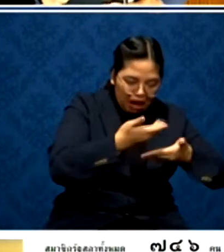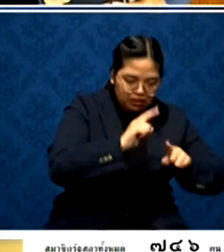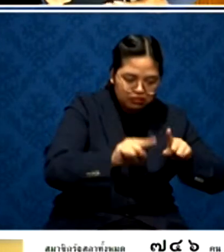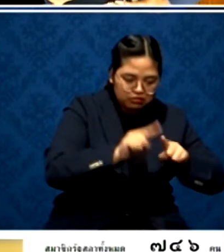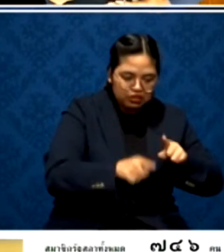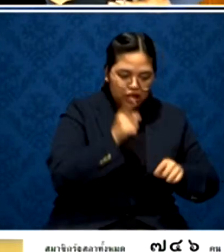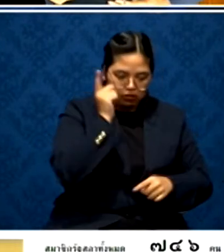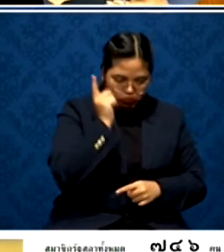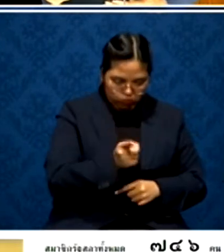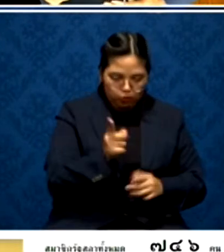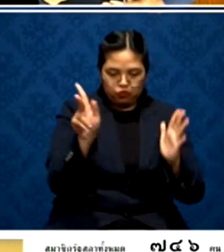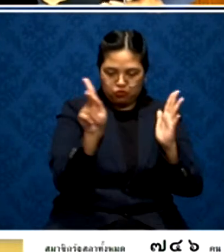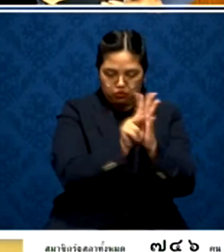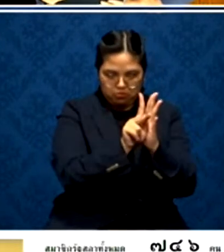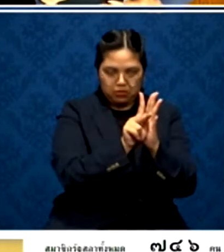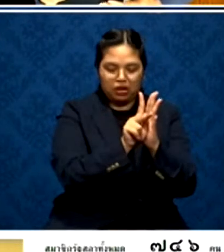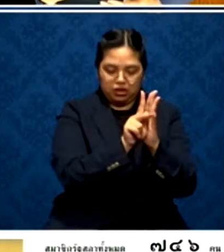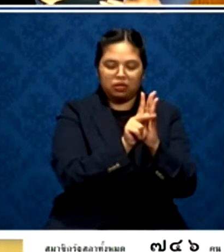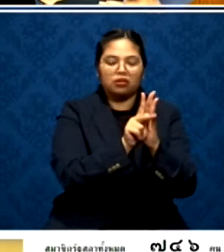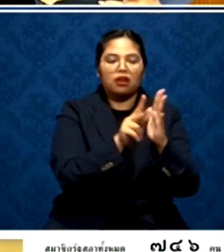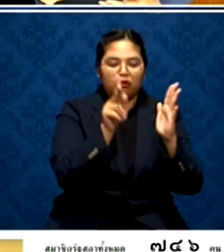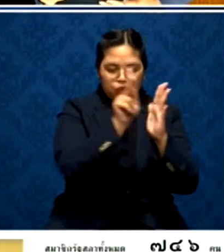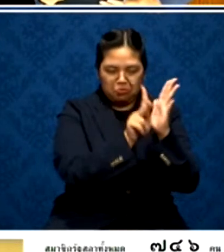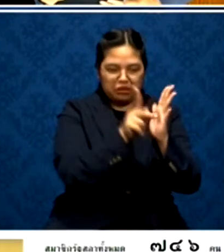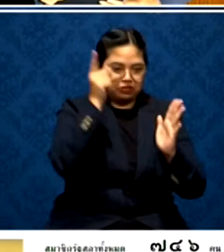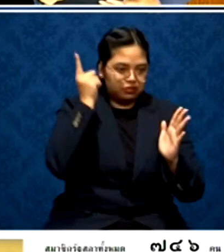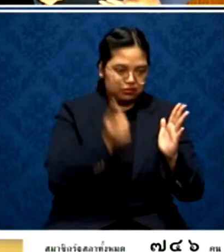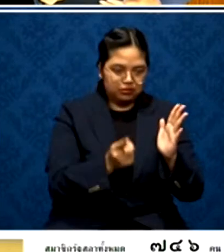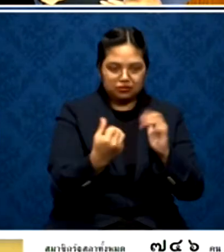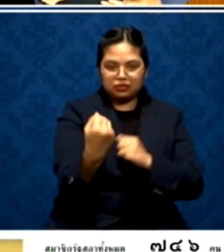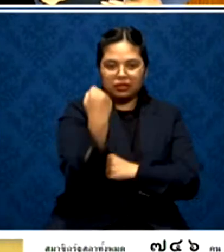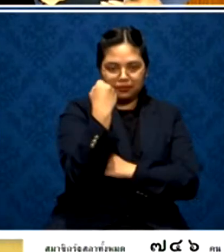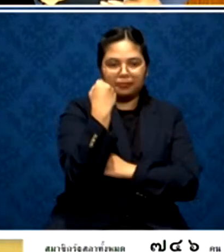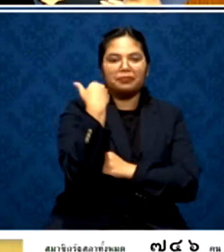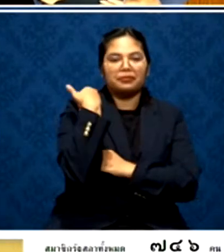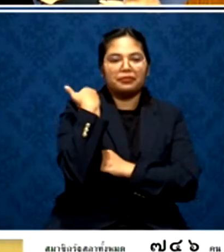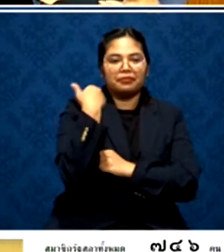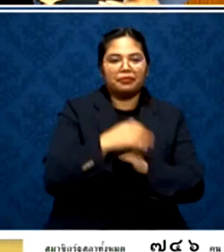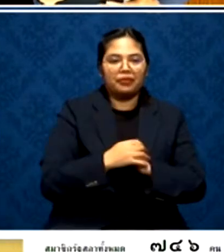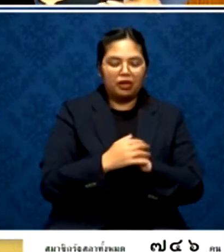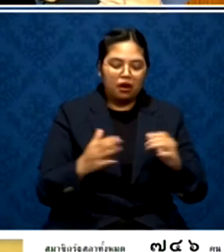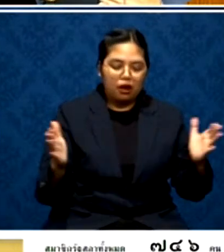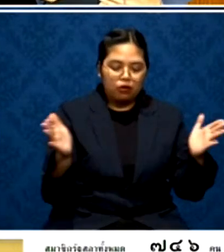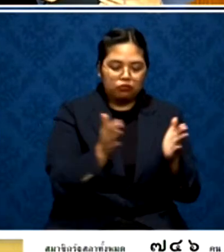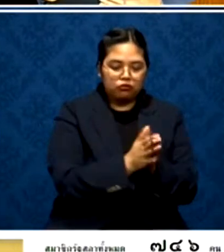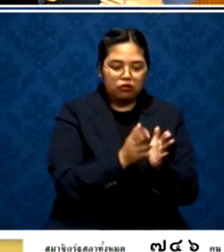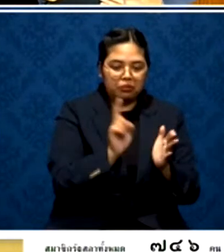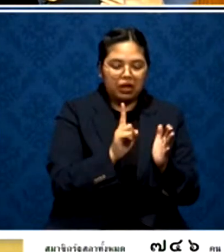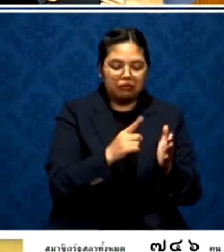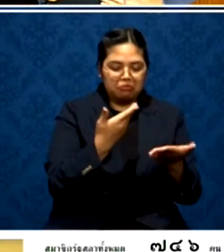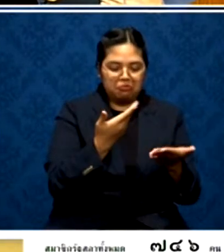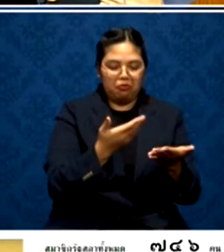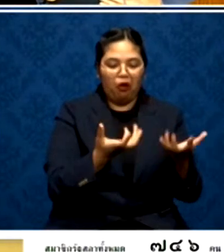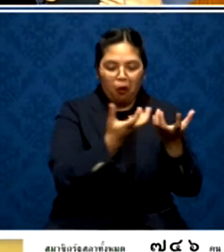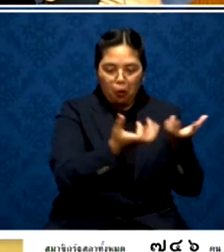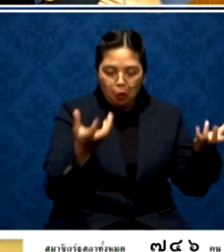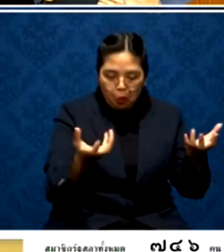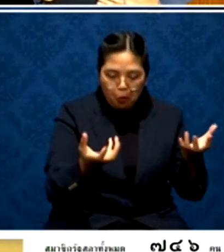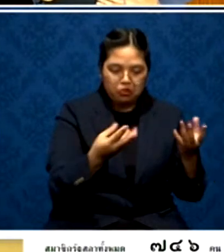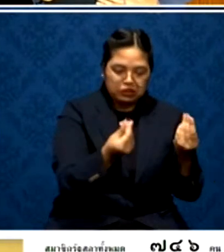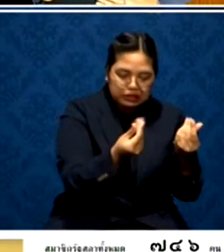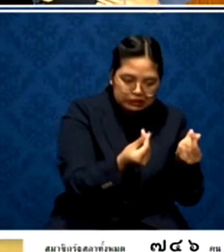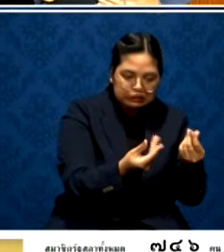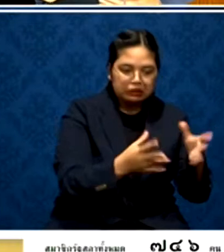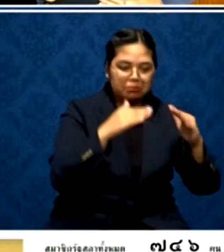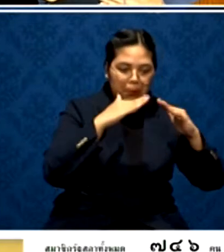าตรการปราบปรามทางกฎหมายอย่างจริงจังซึ่งรวมถึงการยึดทรัพย์เพื่อตัดวง